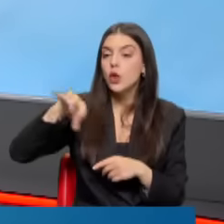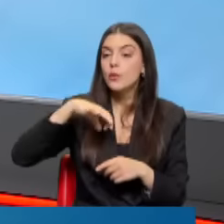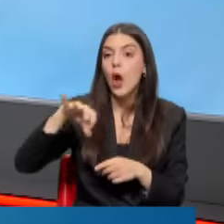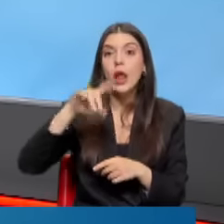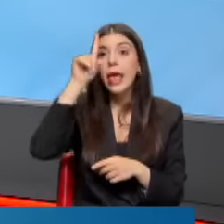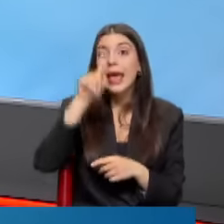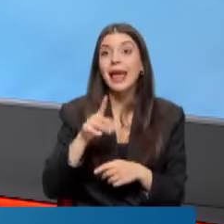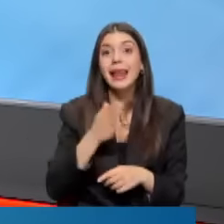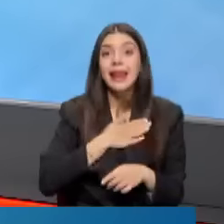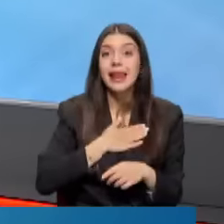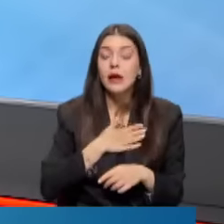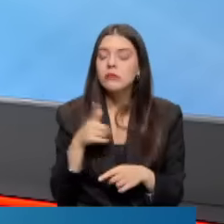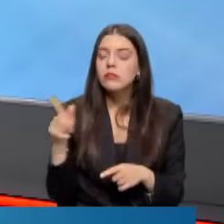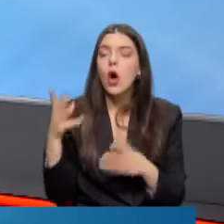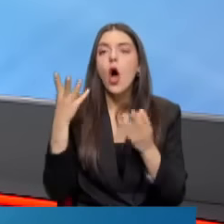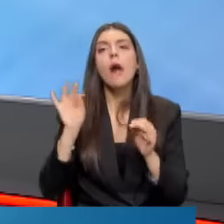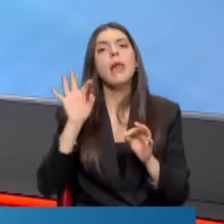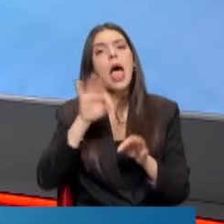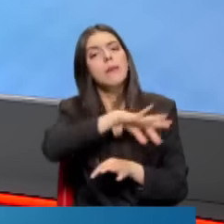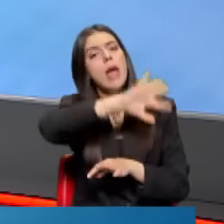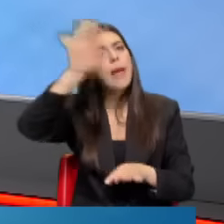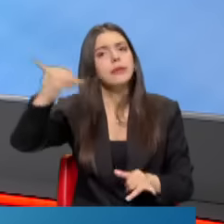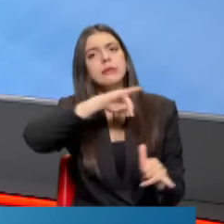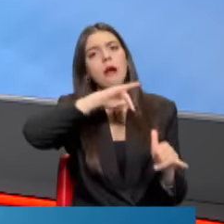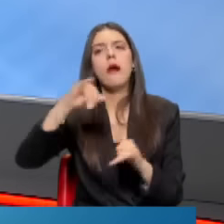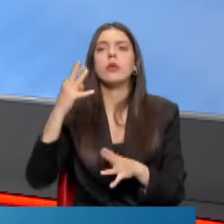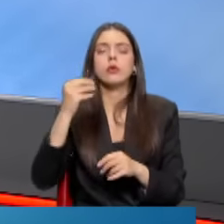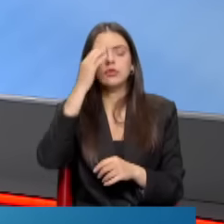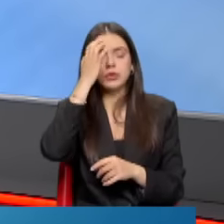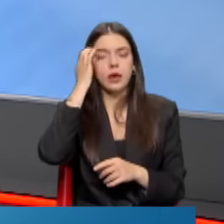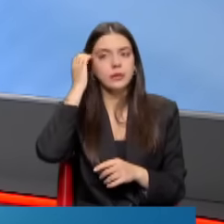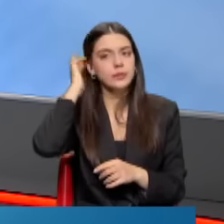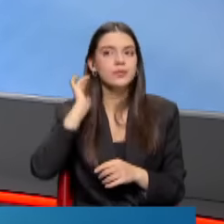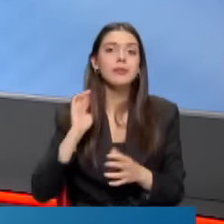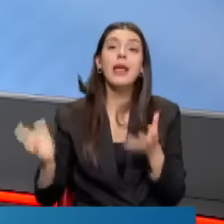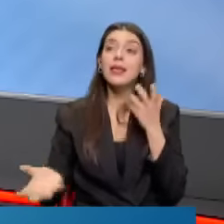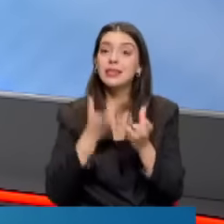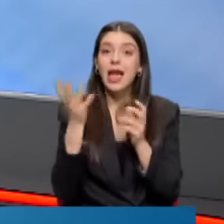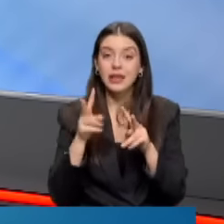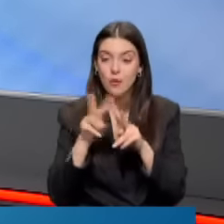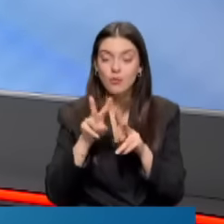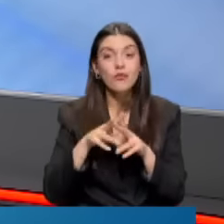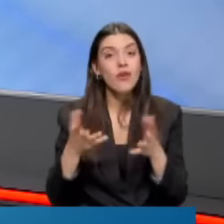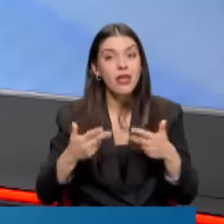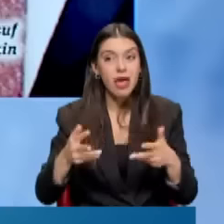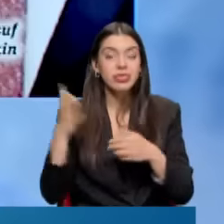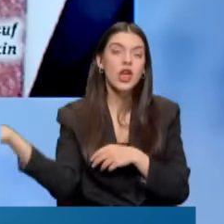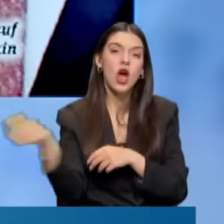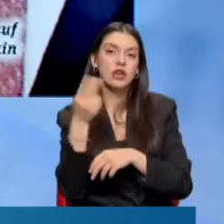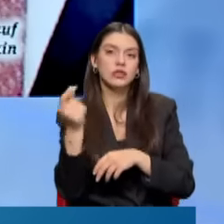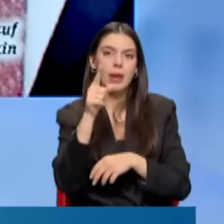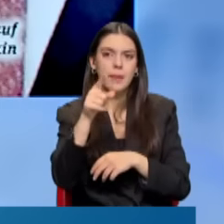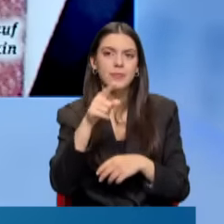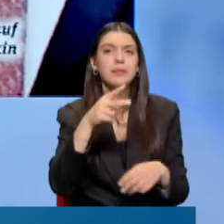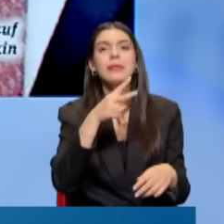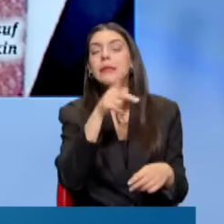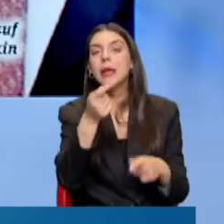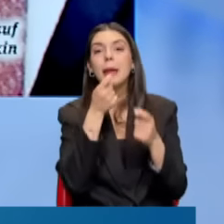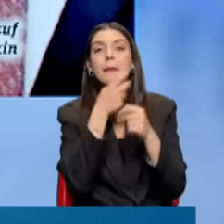olmadan uygulanmaya başlayacak yangından müfredat kaçırma Milli Eğitim Bakanlığı eleştirilere kulak